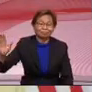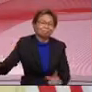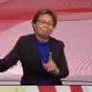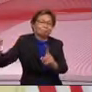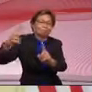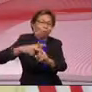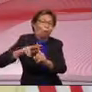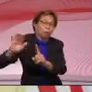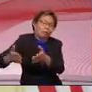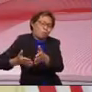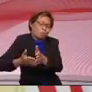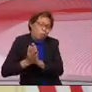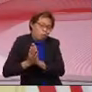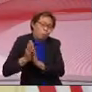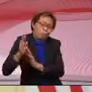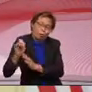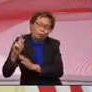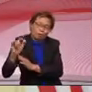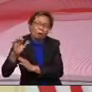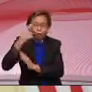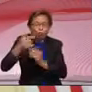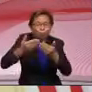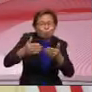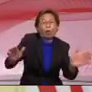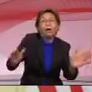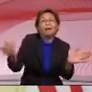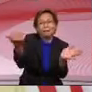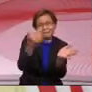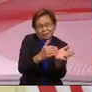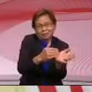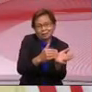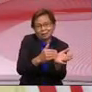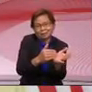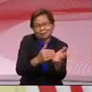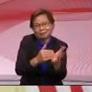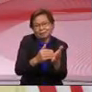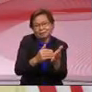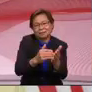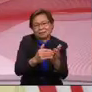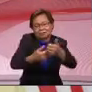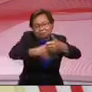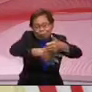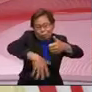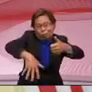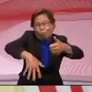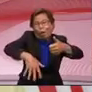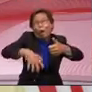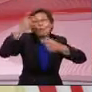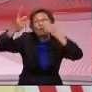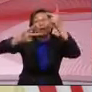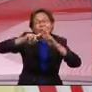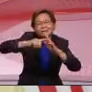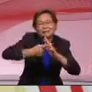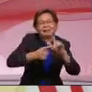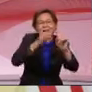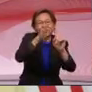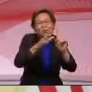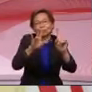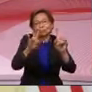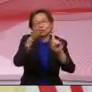ataupun MOTEX bagi pembukaan semula subsektor pelancongan mulai